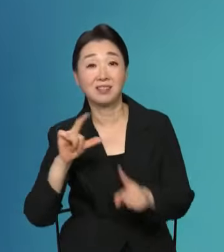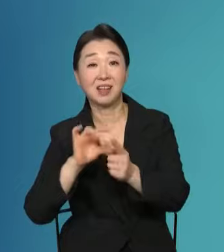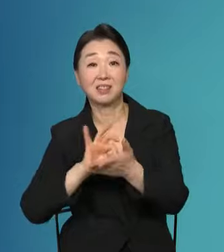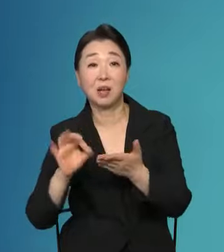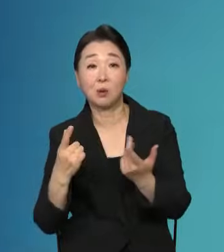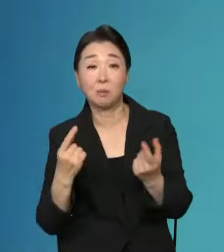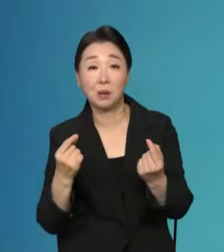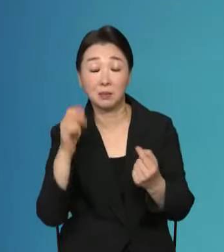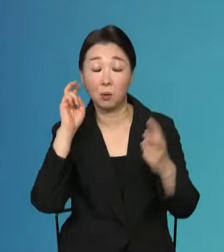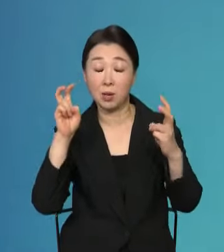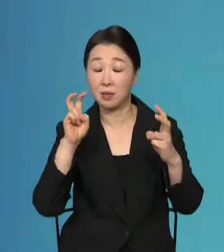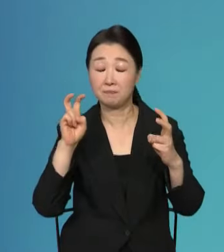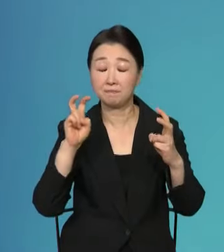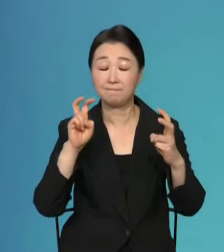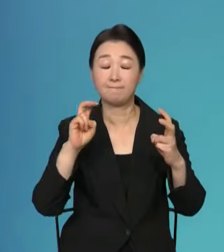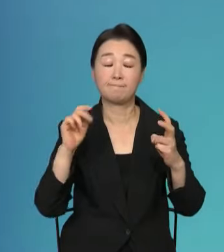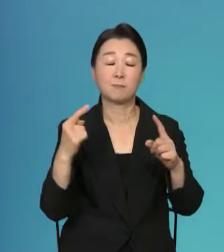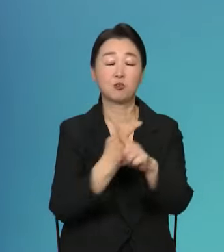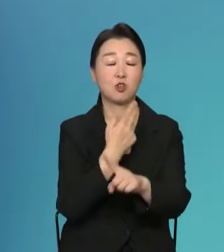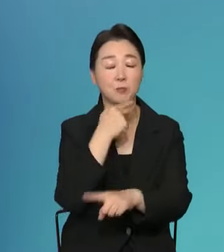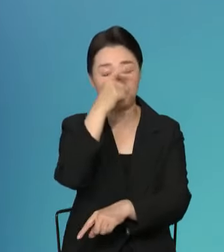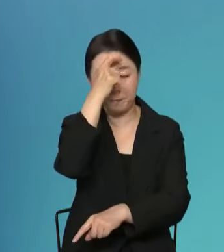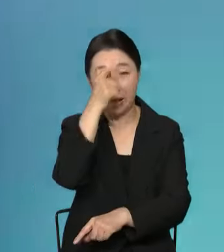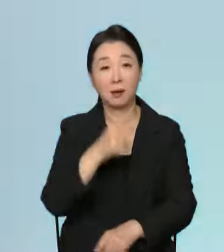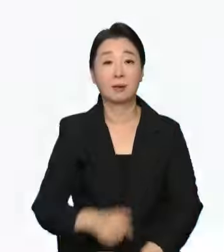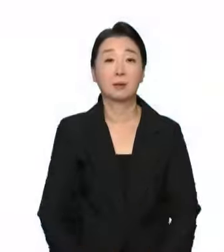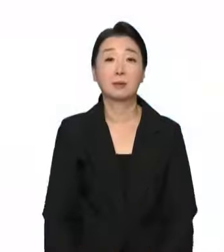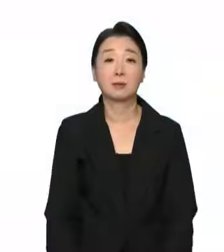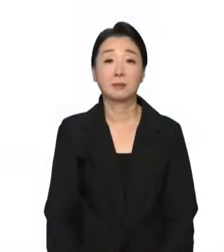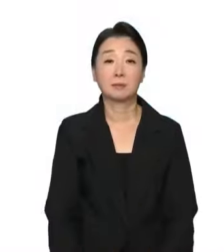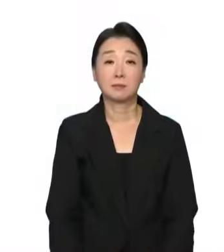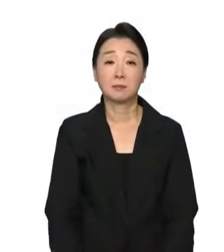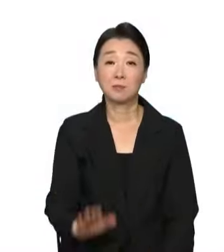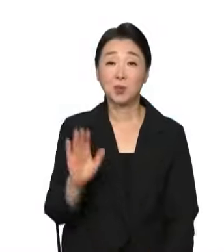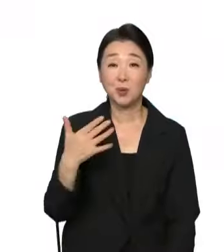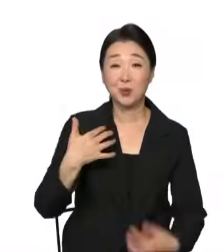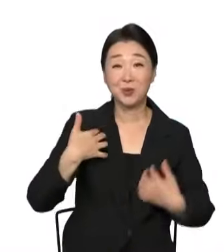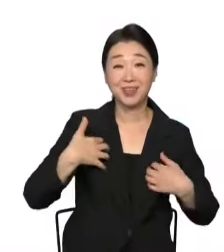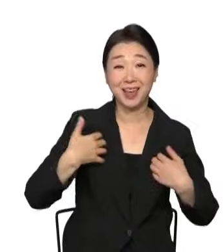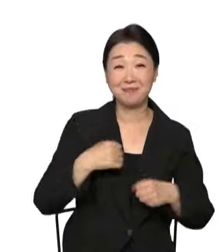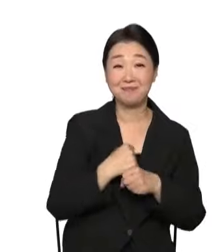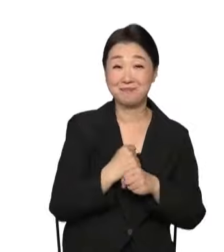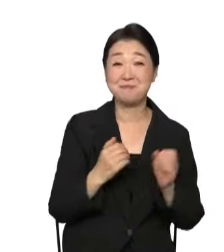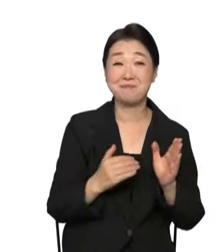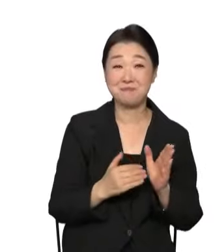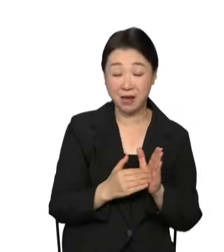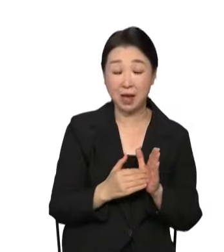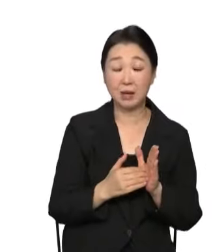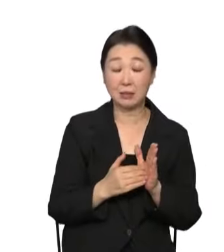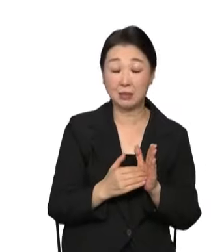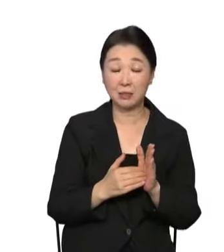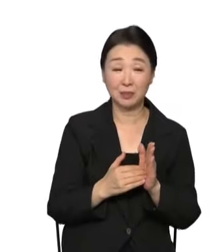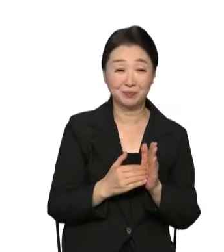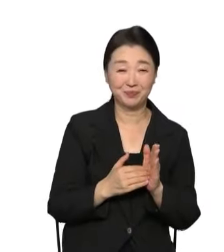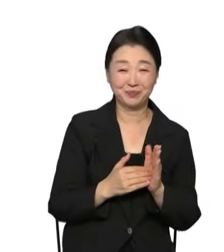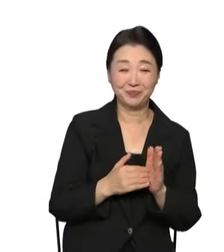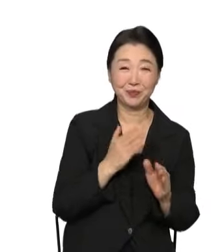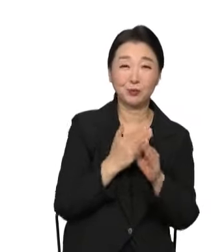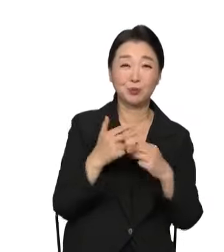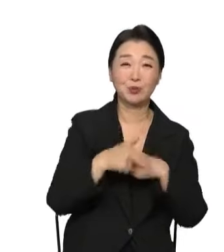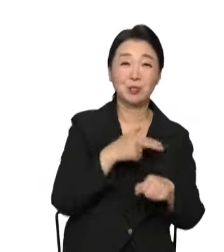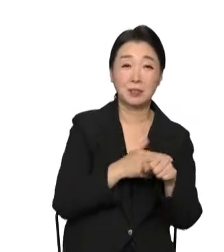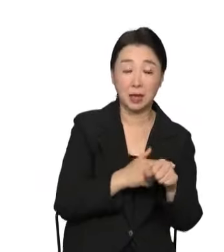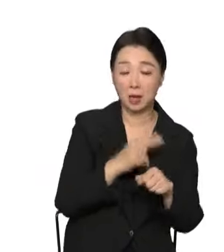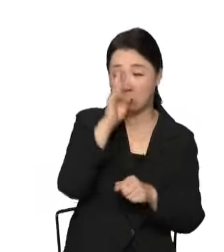썼는데 회사는 수정하지 않겠다고 밝혔습니다. 최근 발매한 이 게임, 플레이어가 의사가 돼서